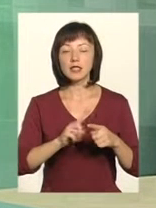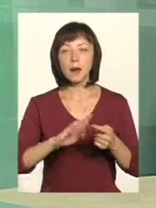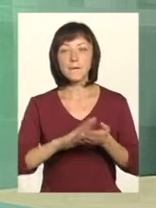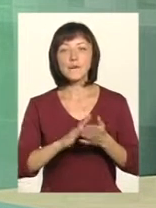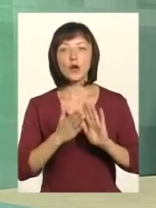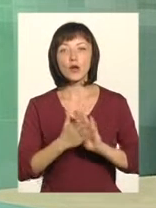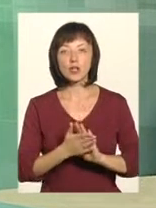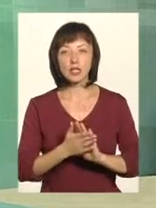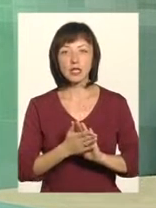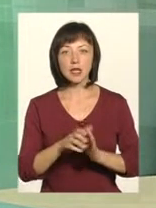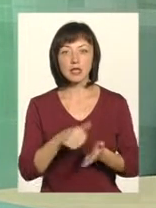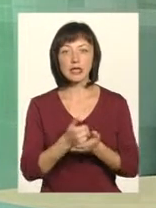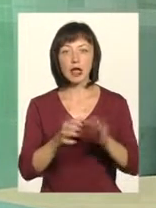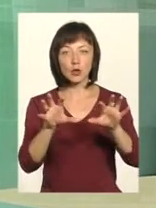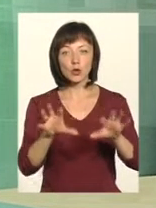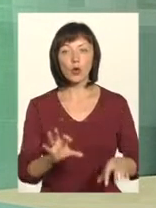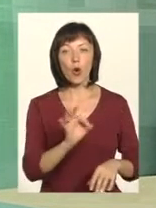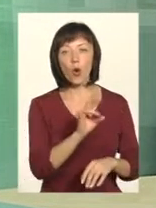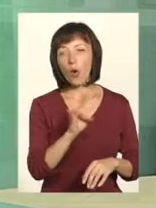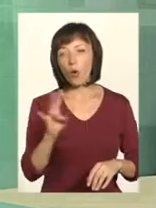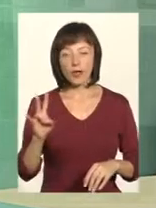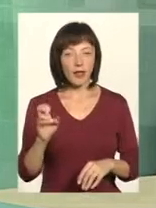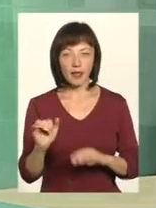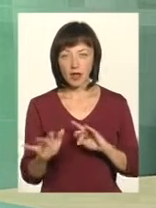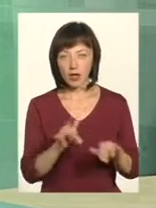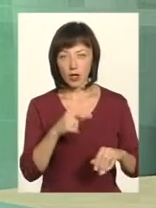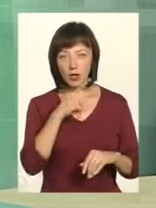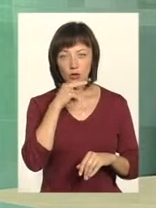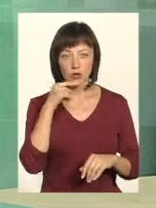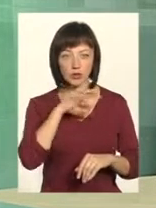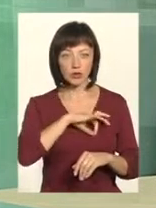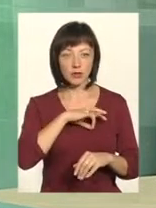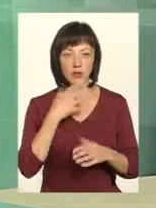статуту ООН не діє. Росія зловживає своїм правом вето.